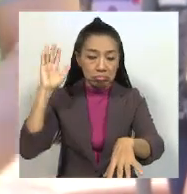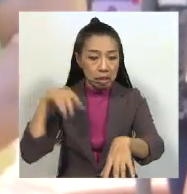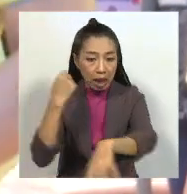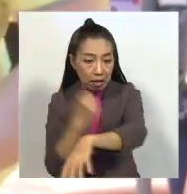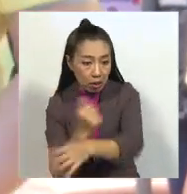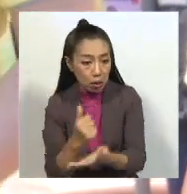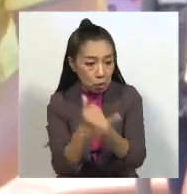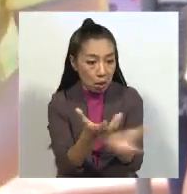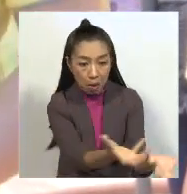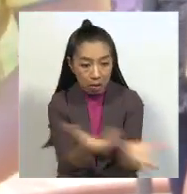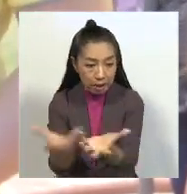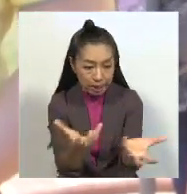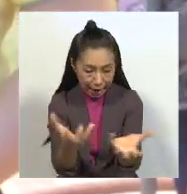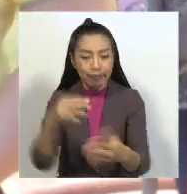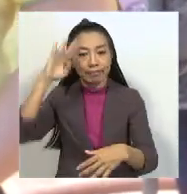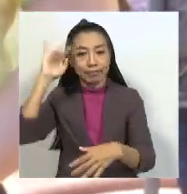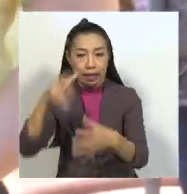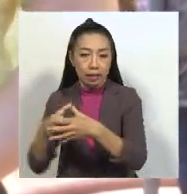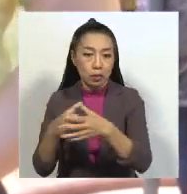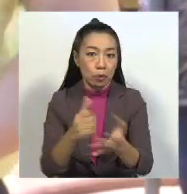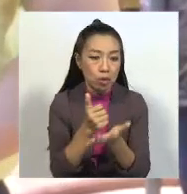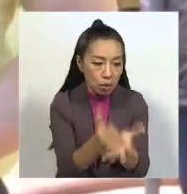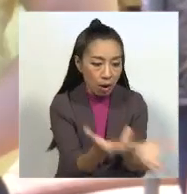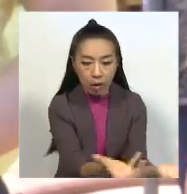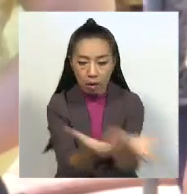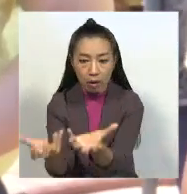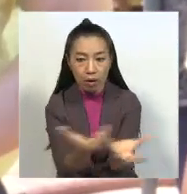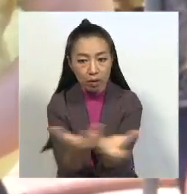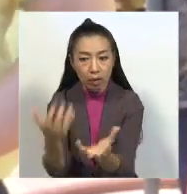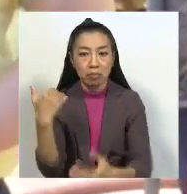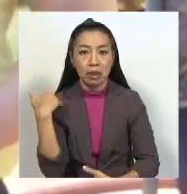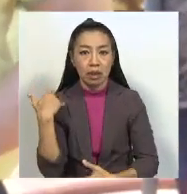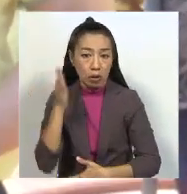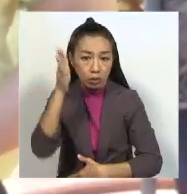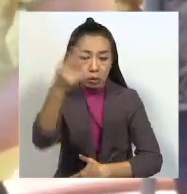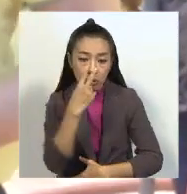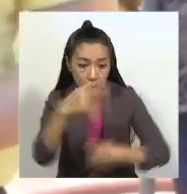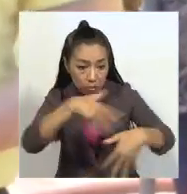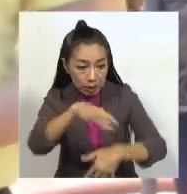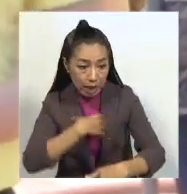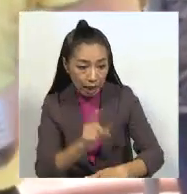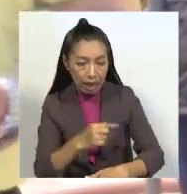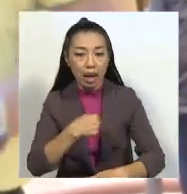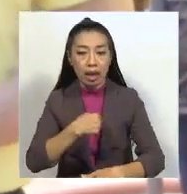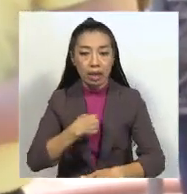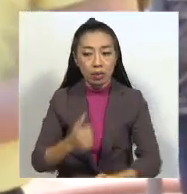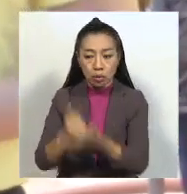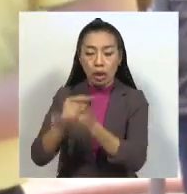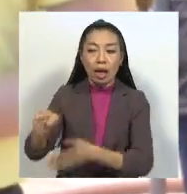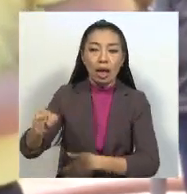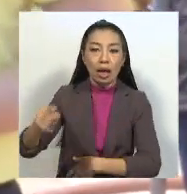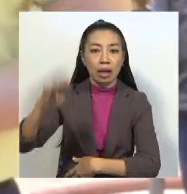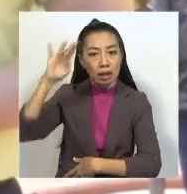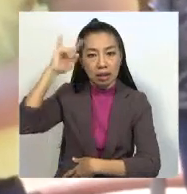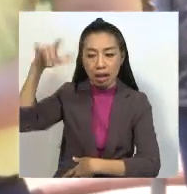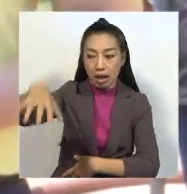ปรุงพื้นที่เราก็เข้ามาช่วยนะครับแล้วก็ในส่วนของในอนาคตเนี่ยเราดูว่าทางนี้ต้องการอะไรบอกทางเราเราก็ประสานต่อให้ทางหน่วยเหนือทราบต่อไป